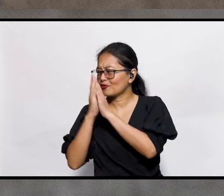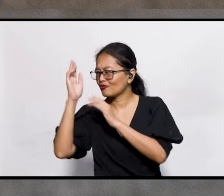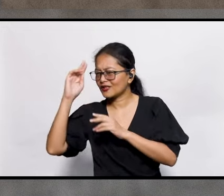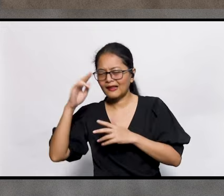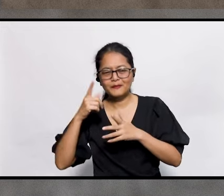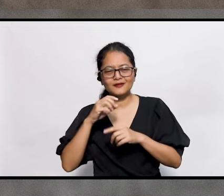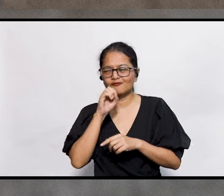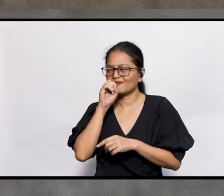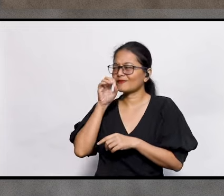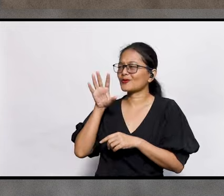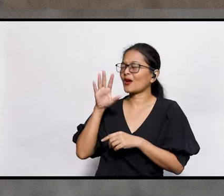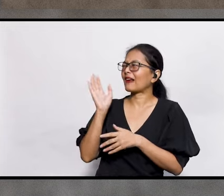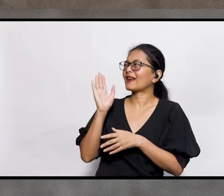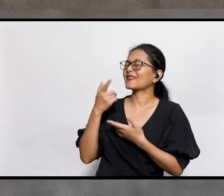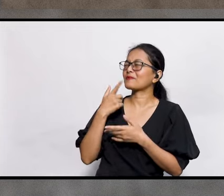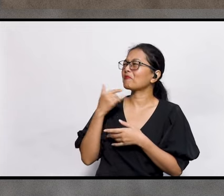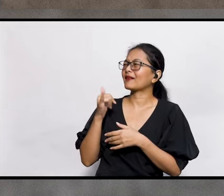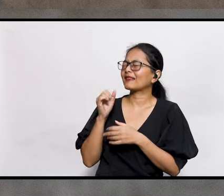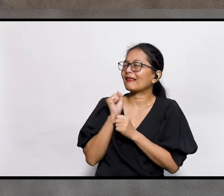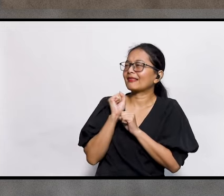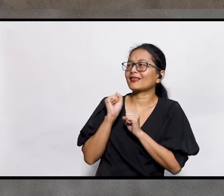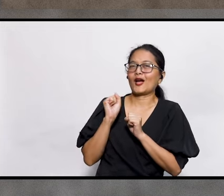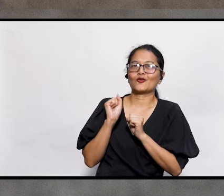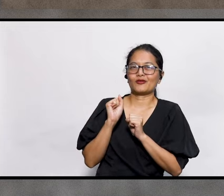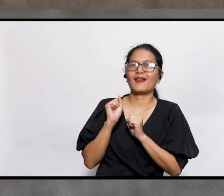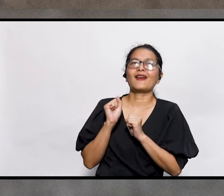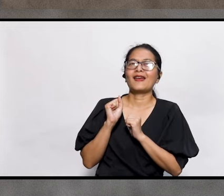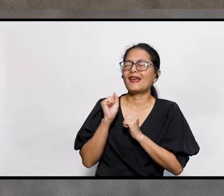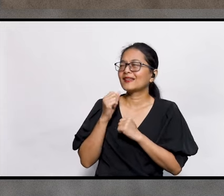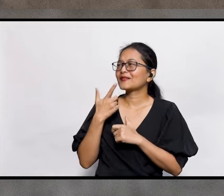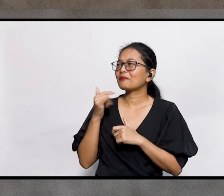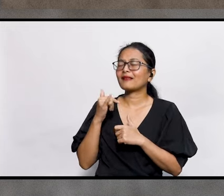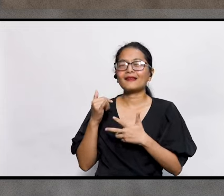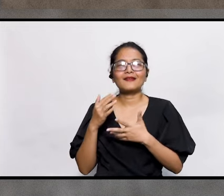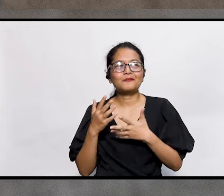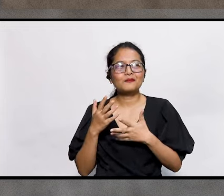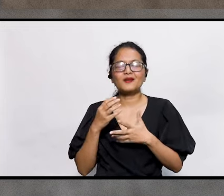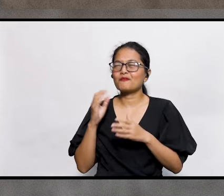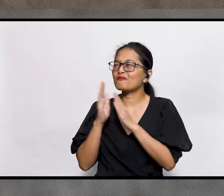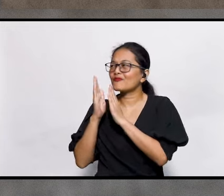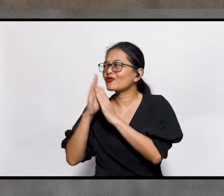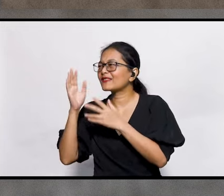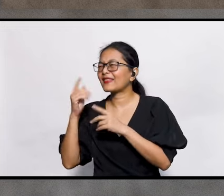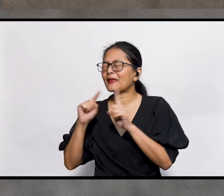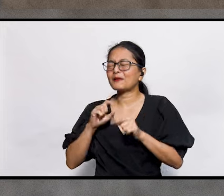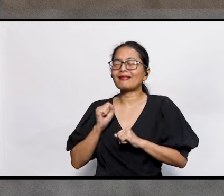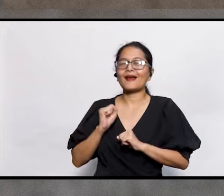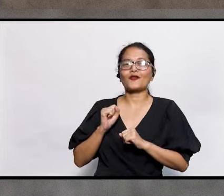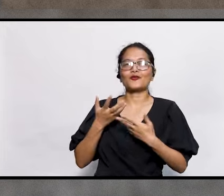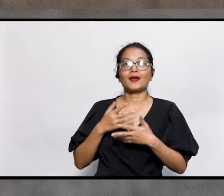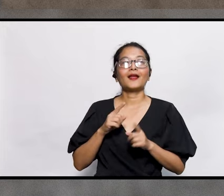ada suaranya mau ngangkat Setengah Tiang Semuanya serba dipompa dari tempat ini tapi bagaimana Secara